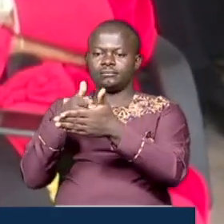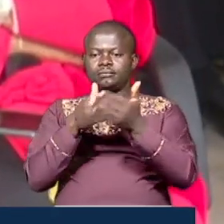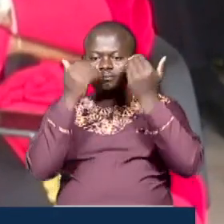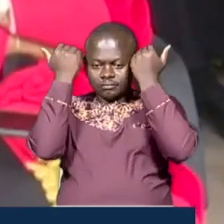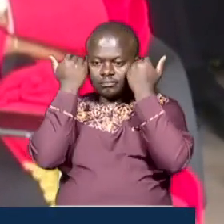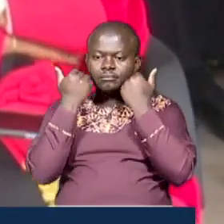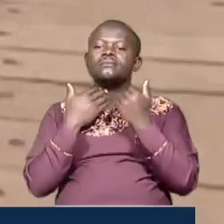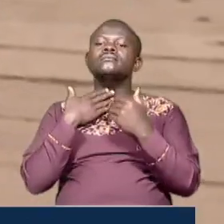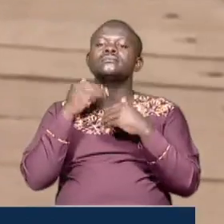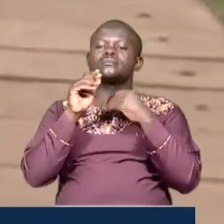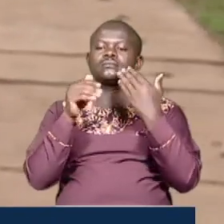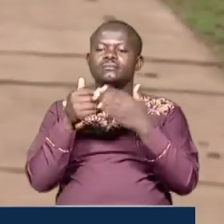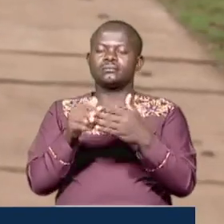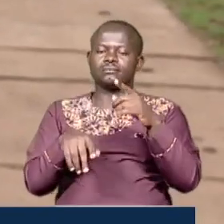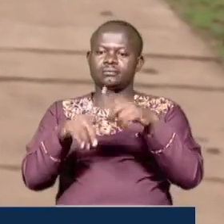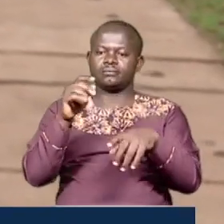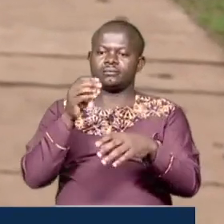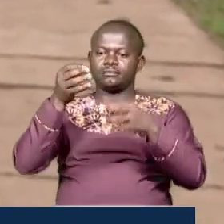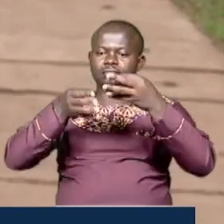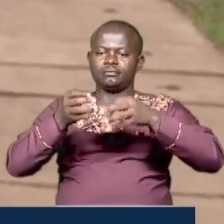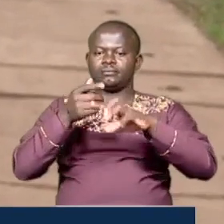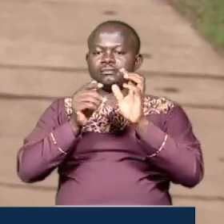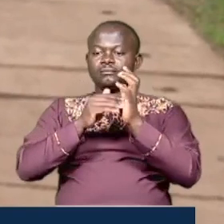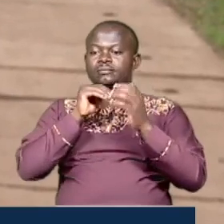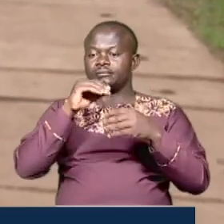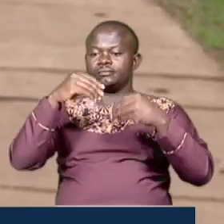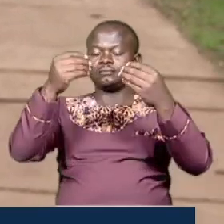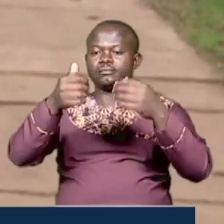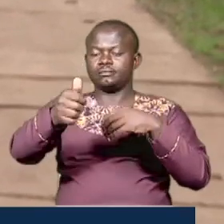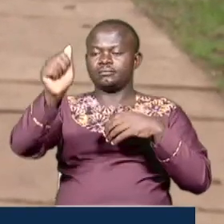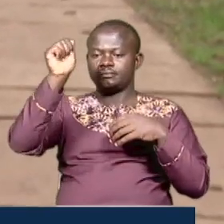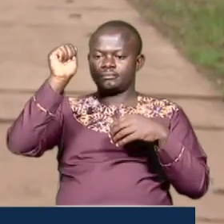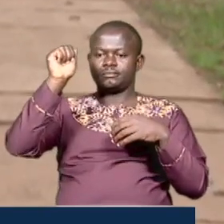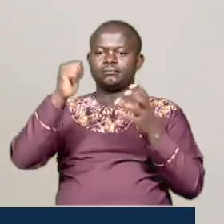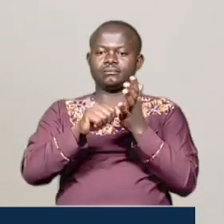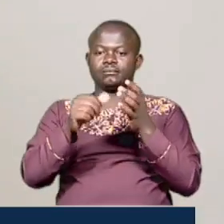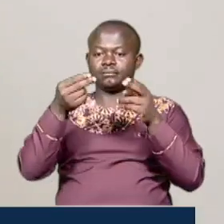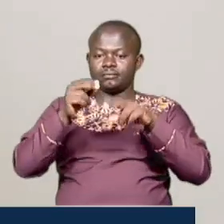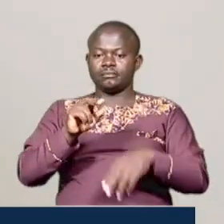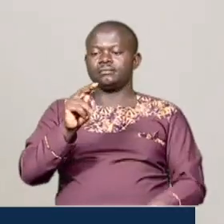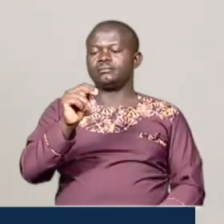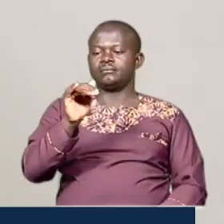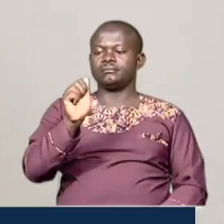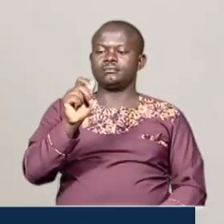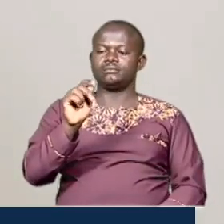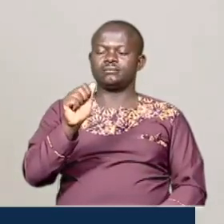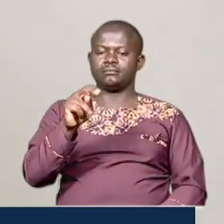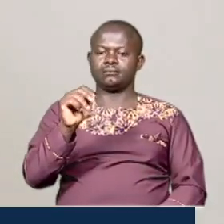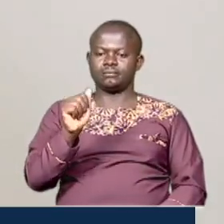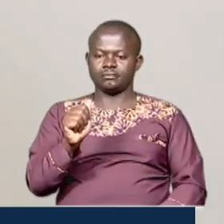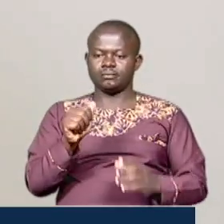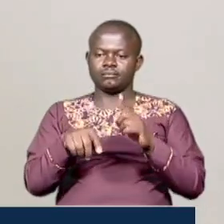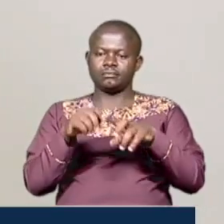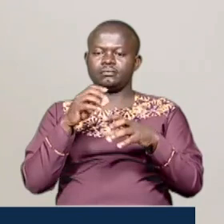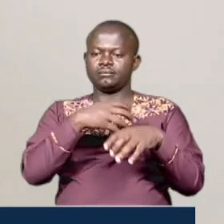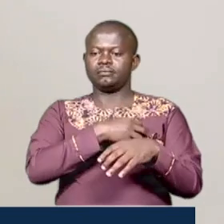ubutabera bwifuzwa n'abaturage batsindira imanza ariko ntibahabwe ibyabo iki nicyo kibazo cyabaye kuri Nyakana William wo mu karere ka Nyagatare watsindiye